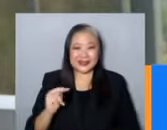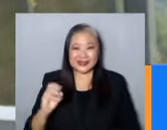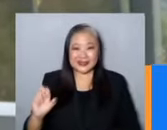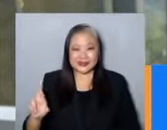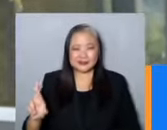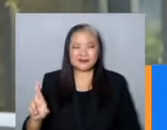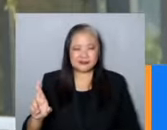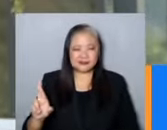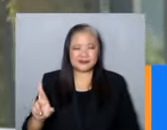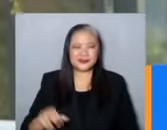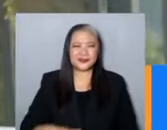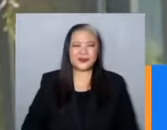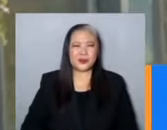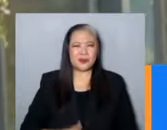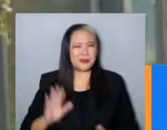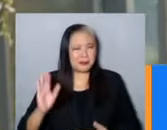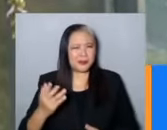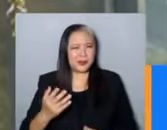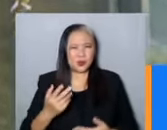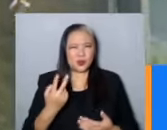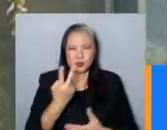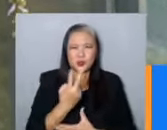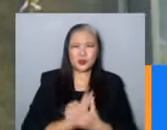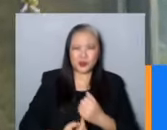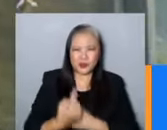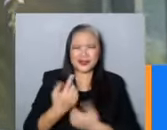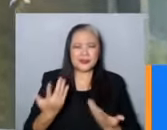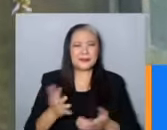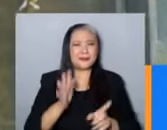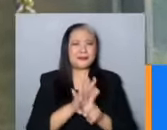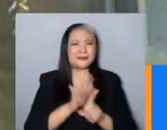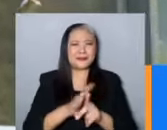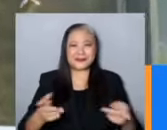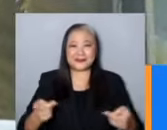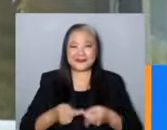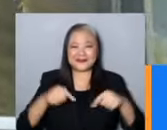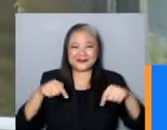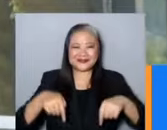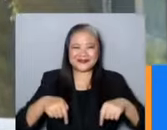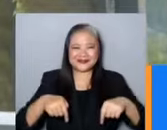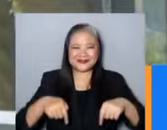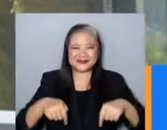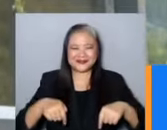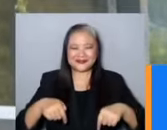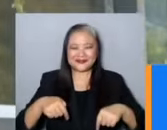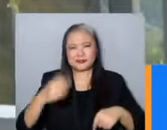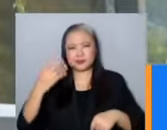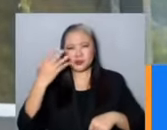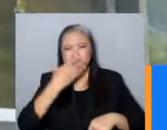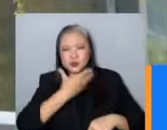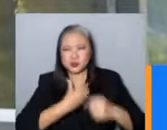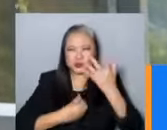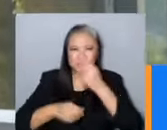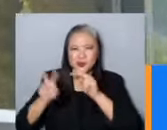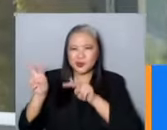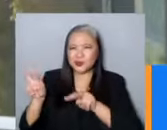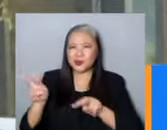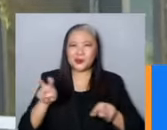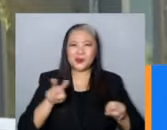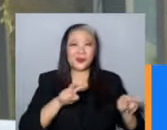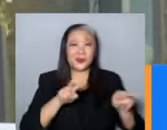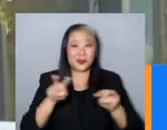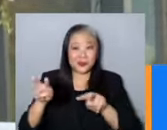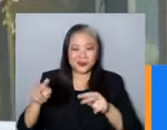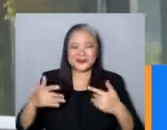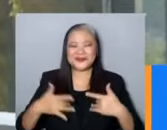2-in-1 tsaka trending to na lugar, mga kapuso, dahil bukod sa magandang view, meron pang masasarap na